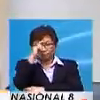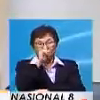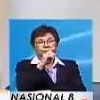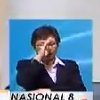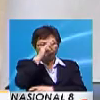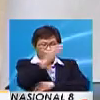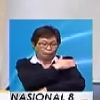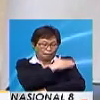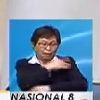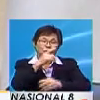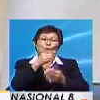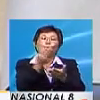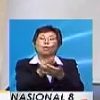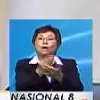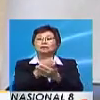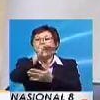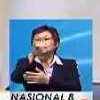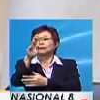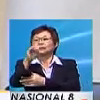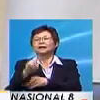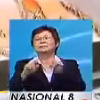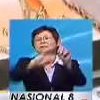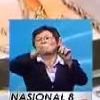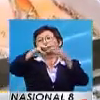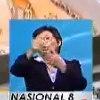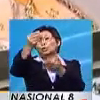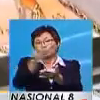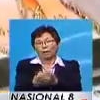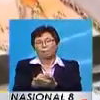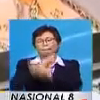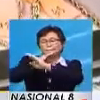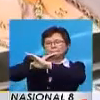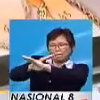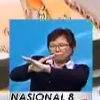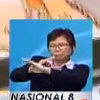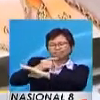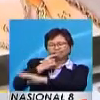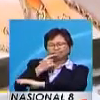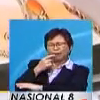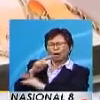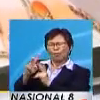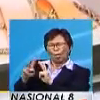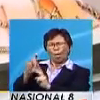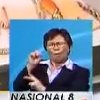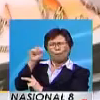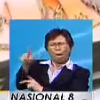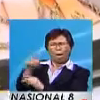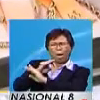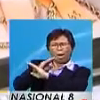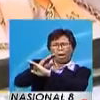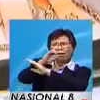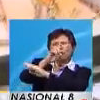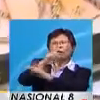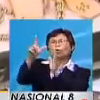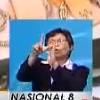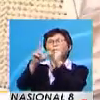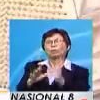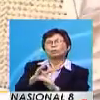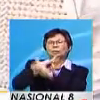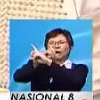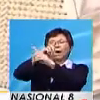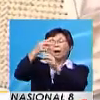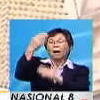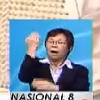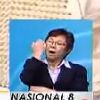jaminan ditetapkan sejuta namun pembelaan menyifatkannya terlalu tinggi Hakim Alaudin